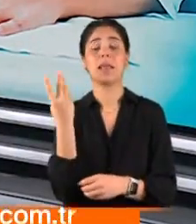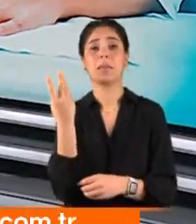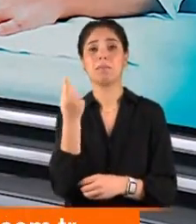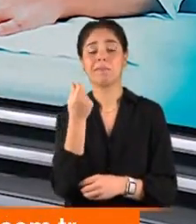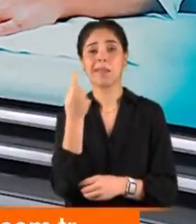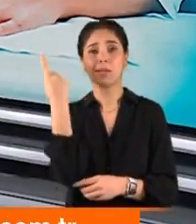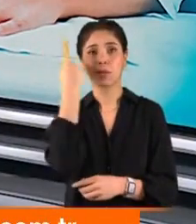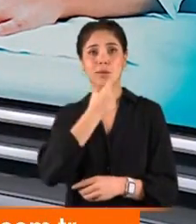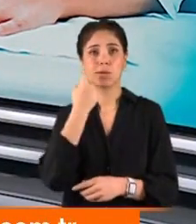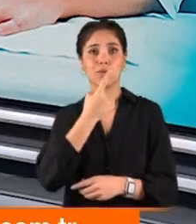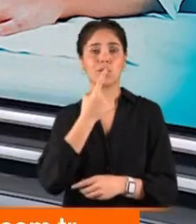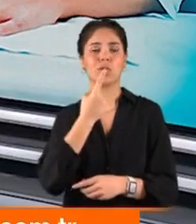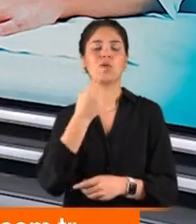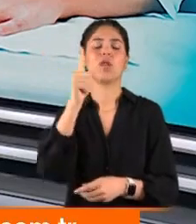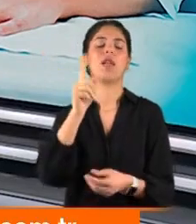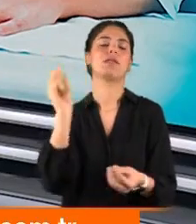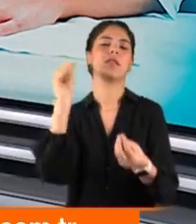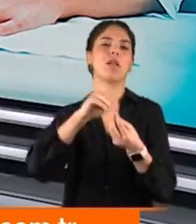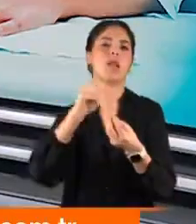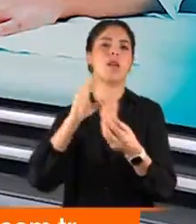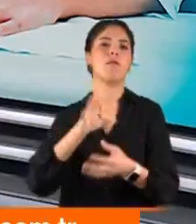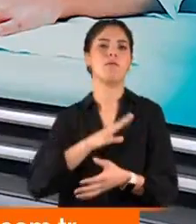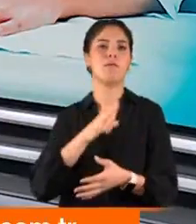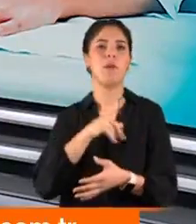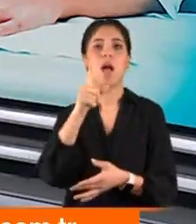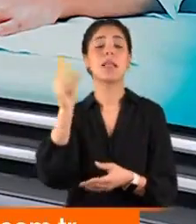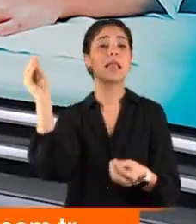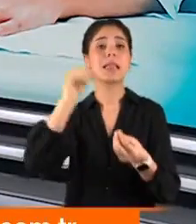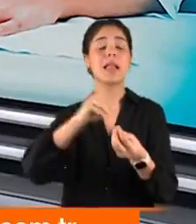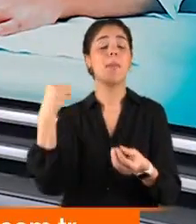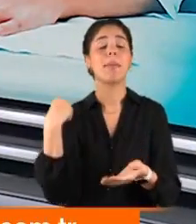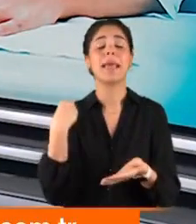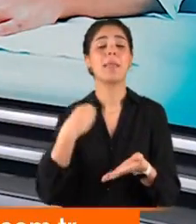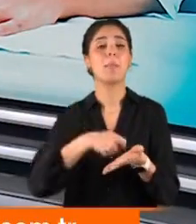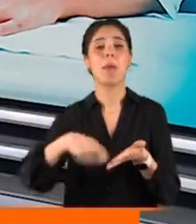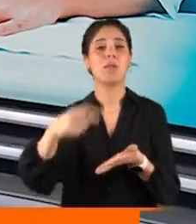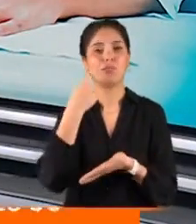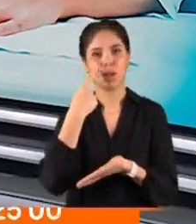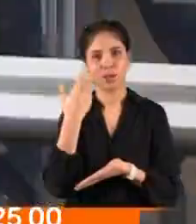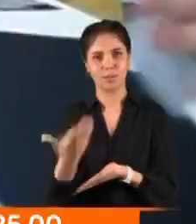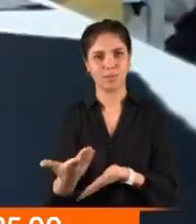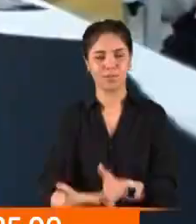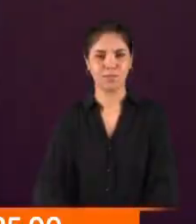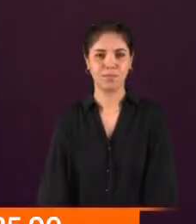beraberinde birçok kalemi maaşa da değiştirecek. İşte kalem kalem zamlı yeni maaşlar.